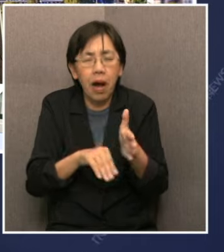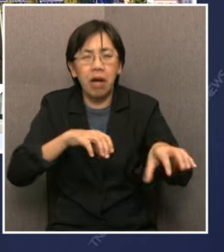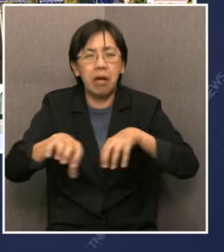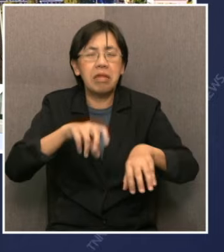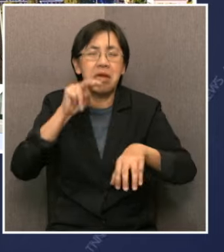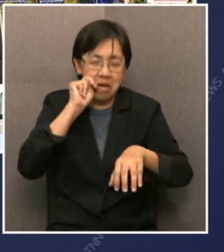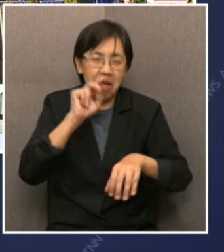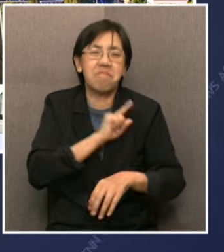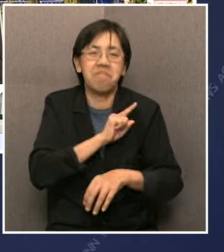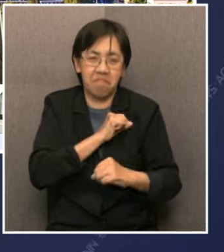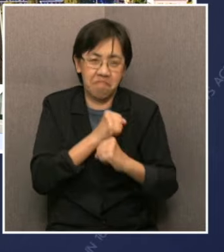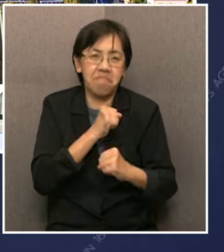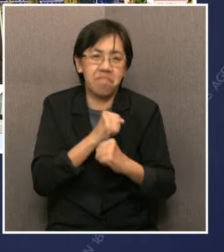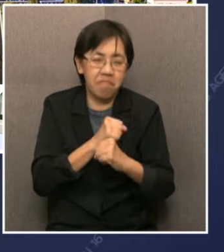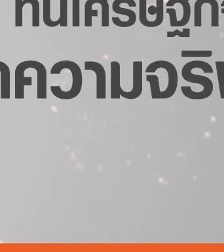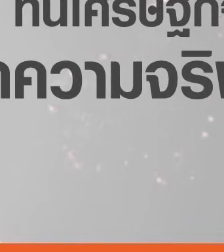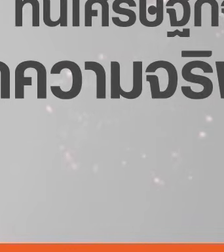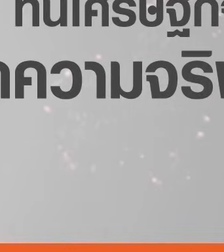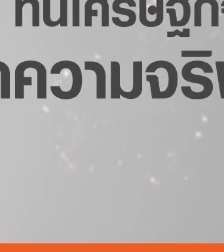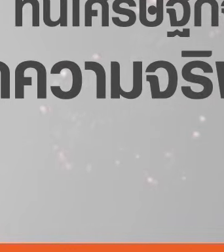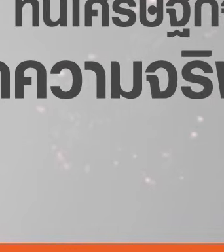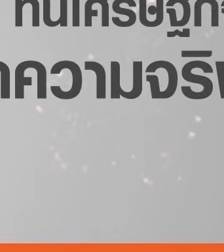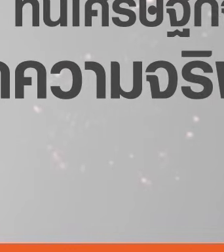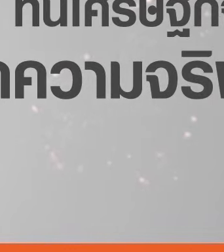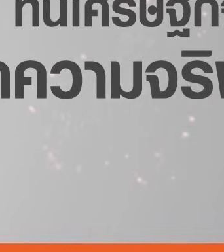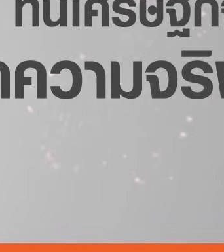้นะครัคพอย คผชมครัขอบคณคนิวนะครับ